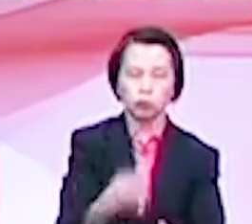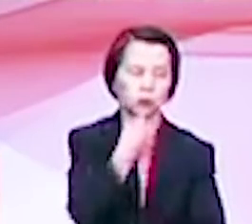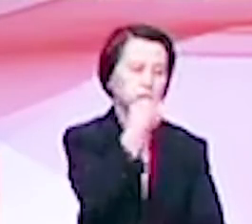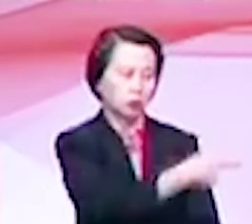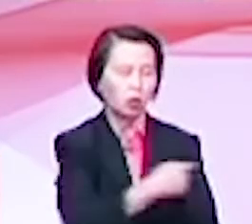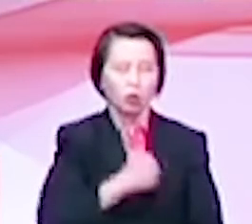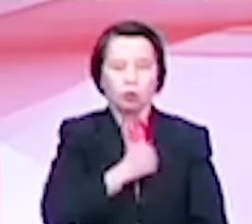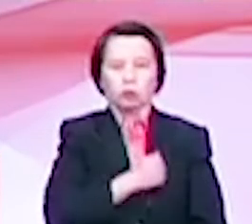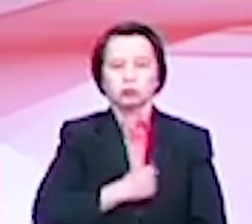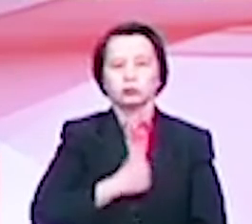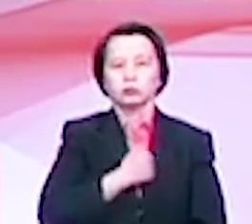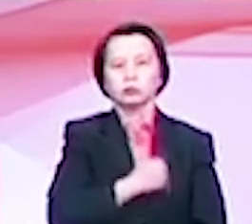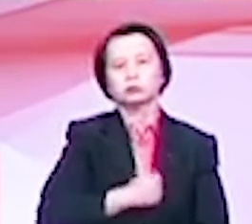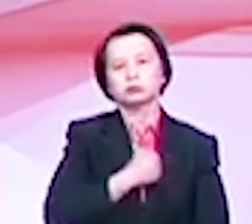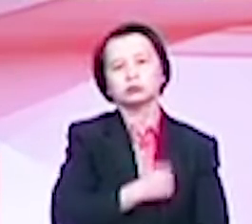maaf.